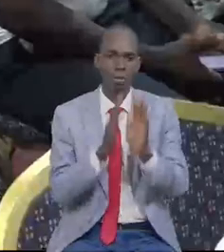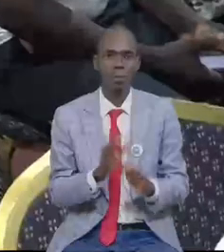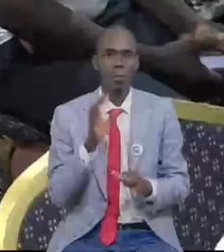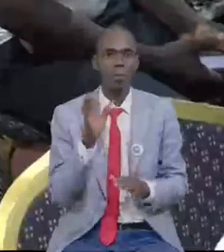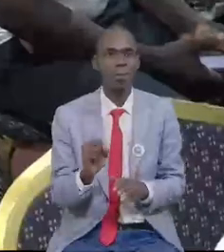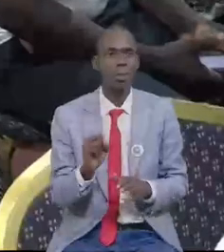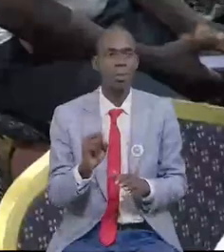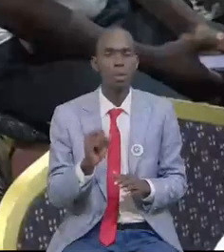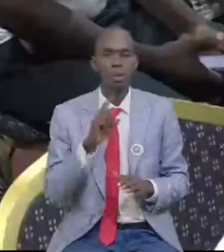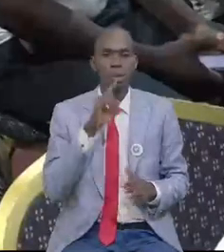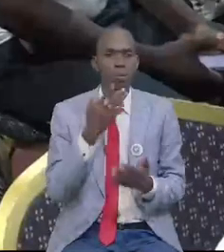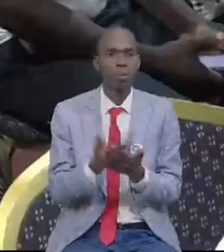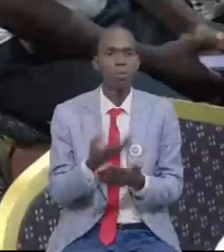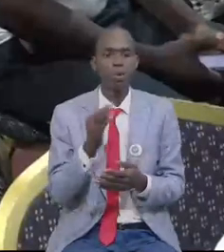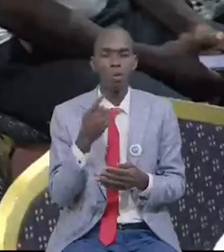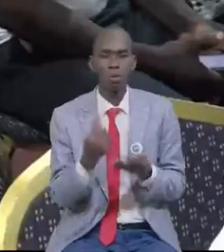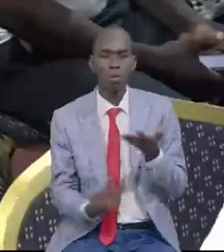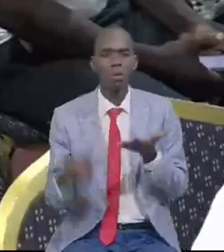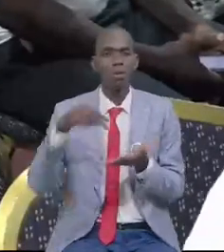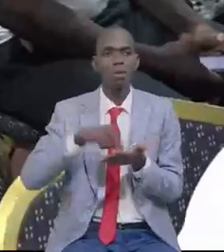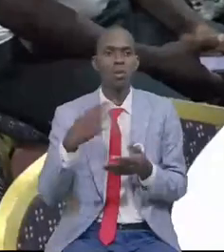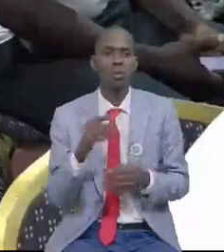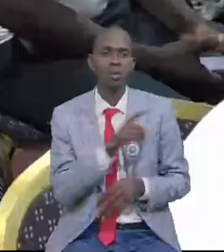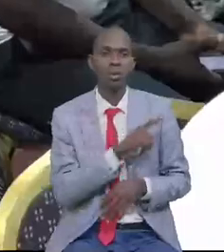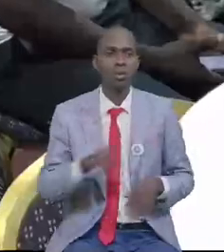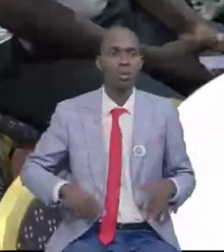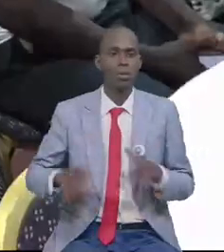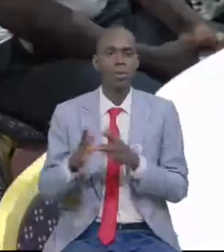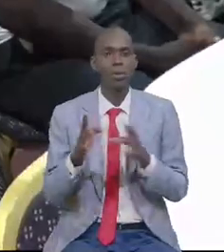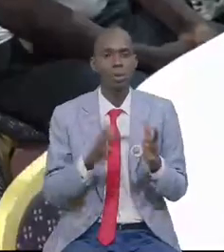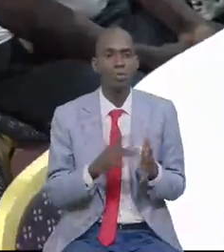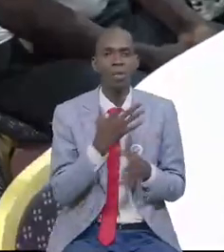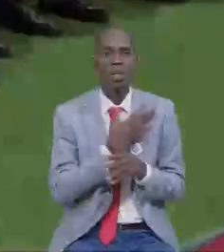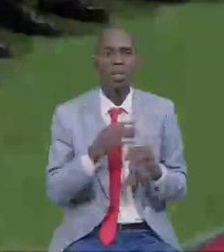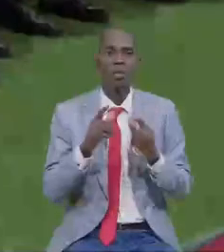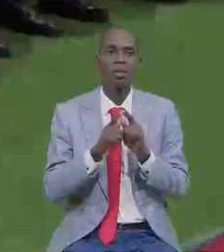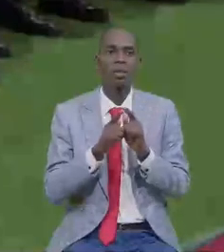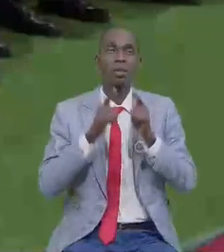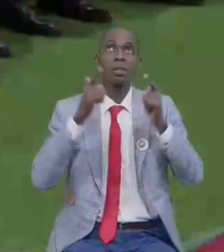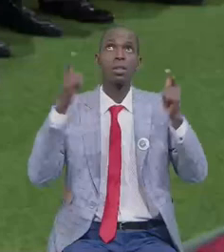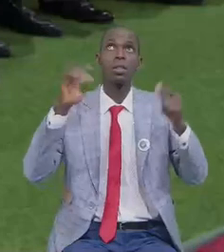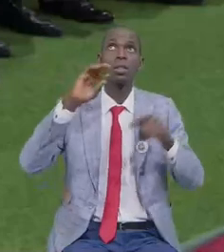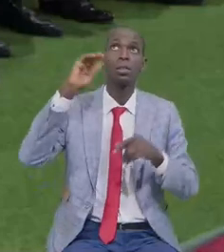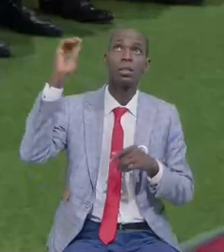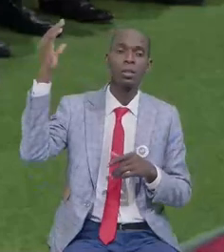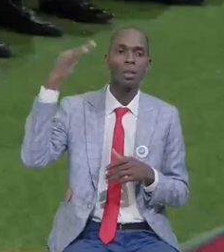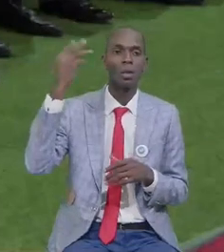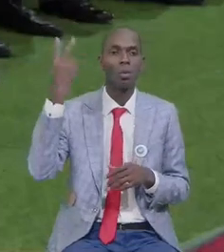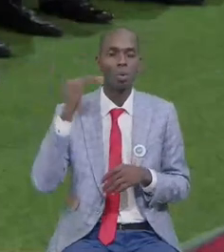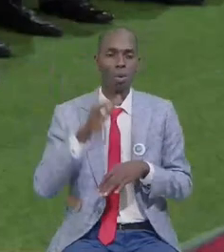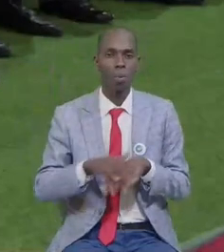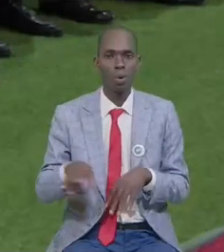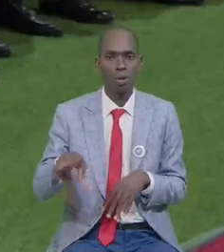du Seigneur Jésus. Et une grande grâce reposait sur eux